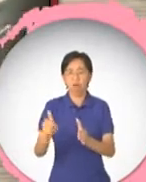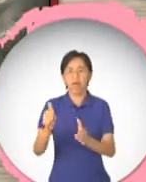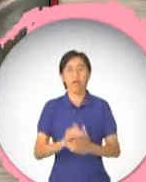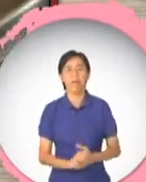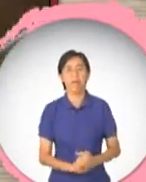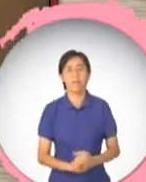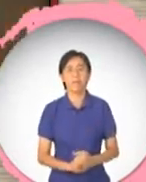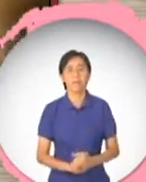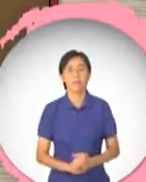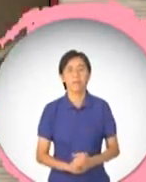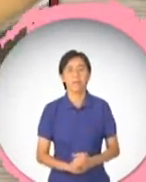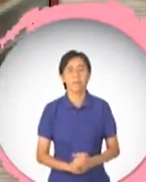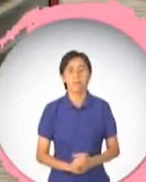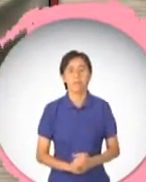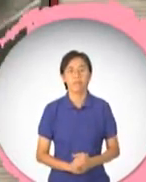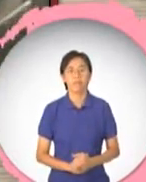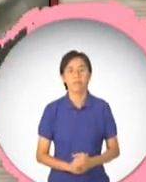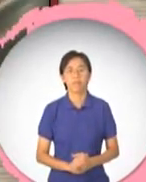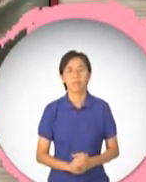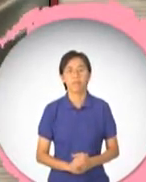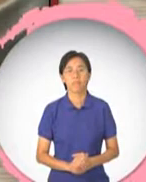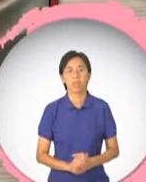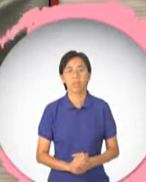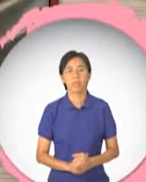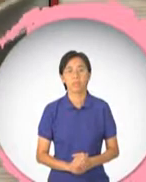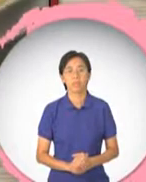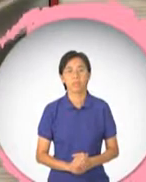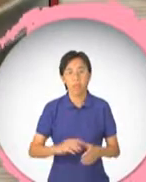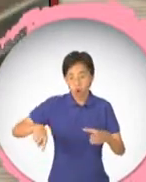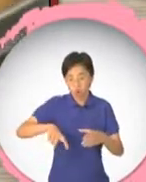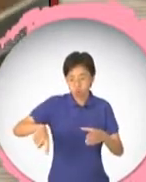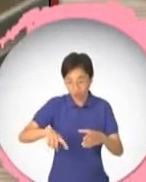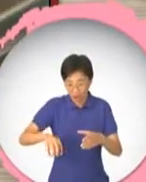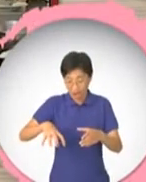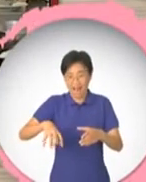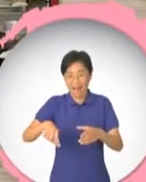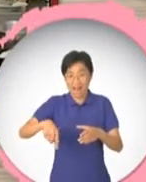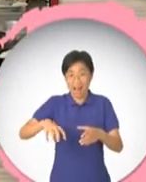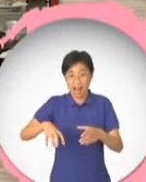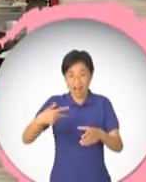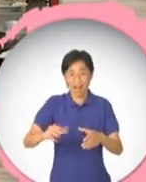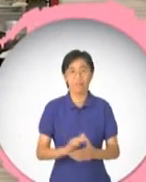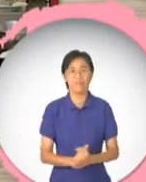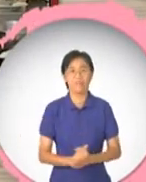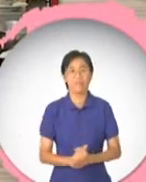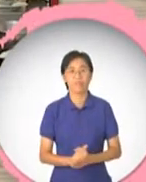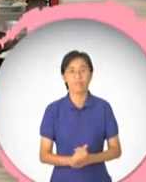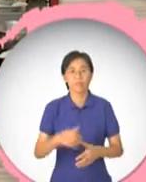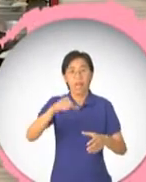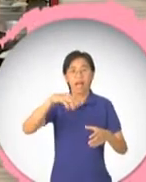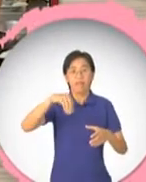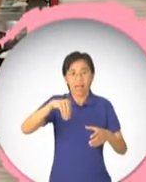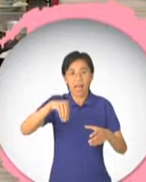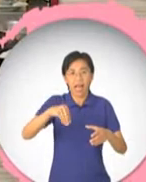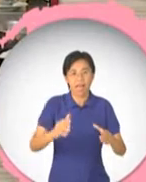ะค่ะพอเริ่มเข้ากันแล้วหมดผงแป้งแล้วนะคะเราก็จะปิดเครื่องปาดอ่างค่ะแล้วเ